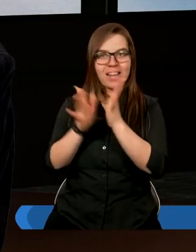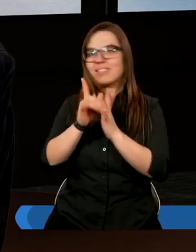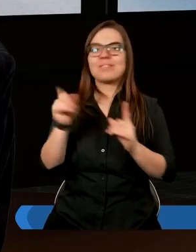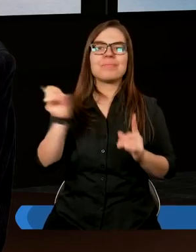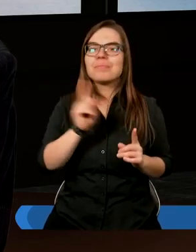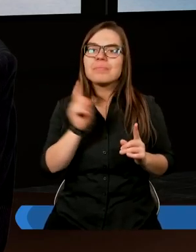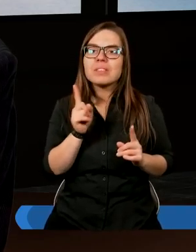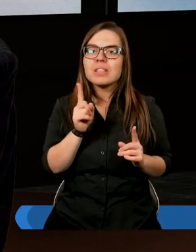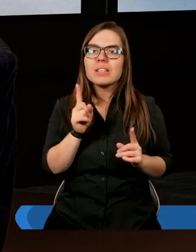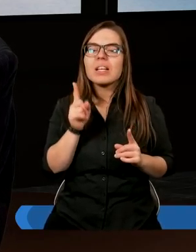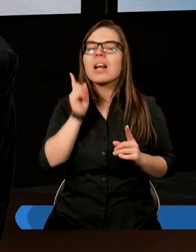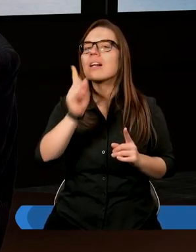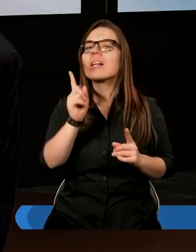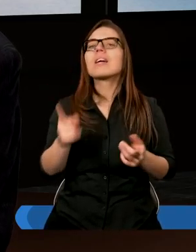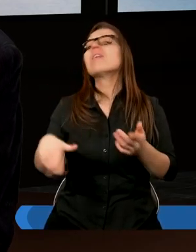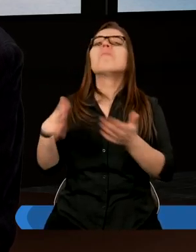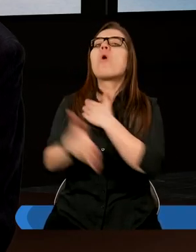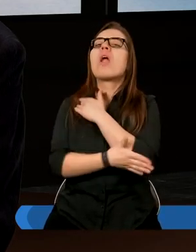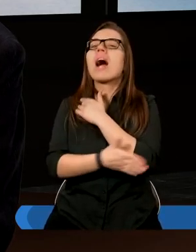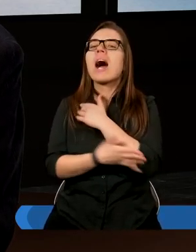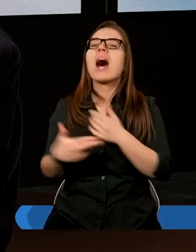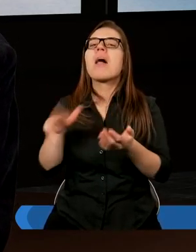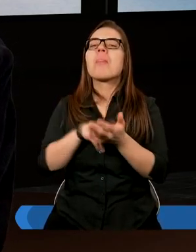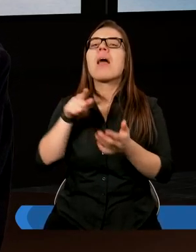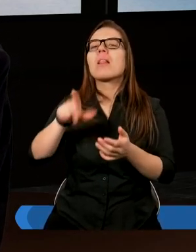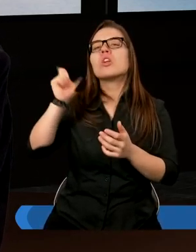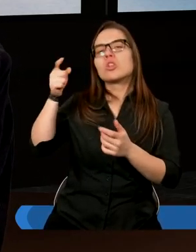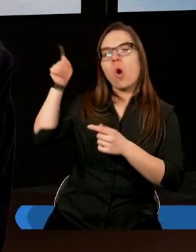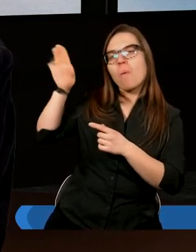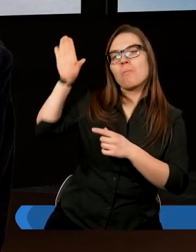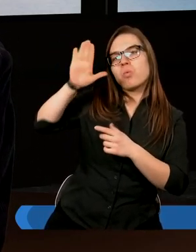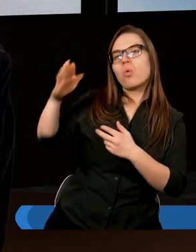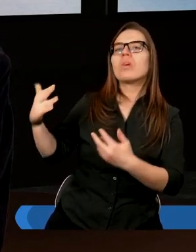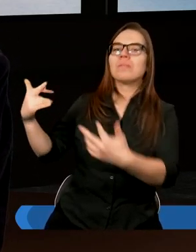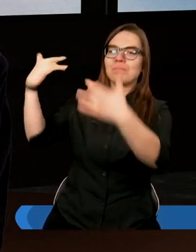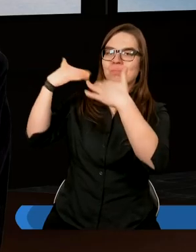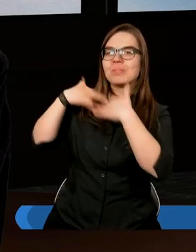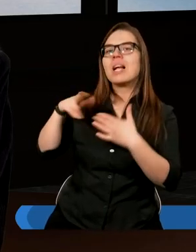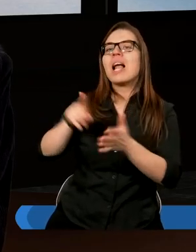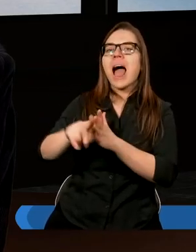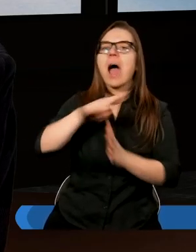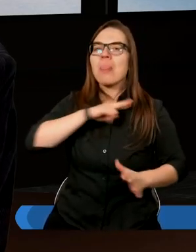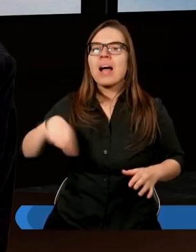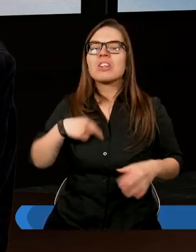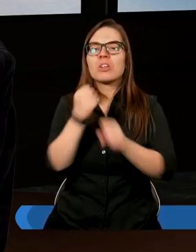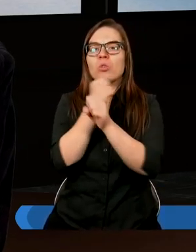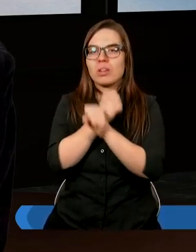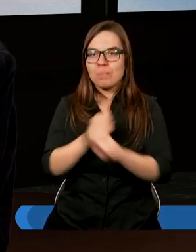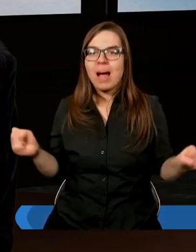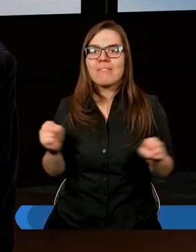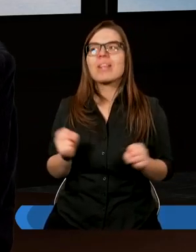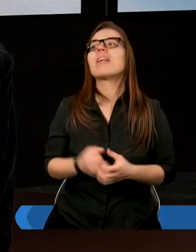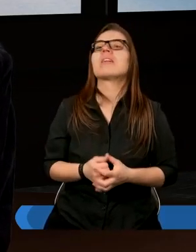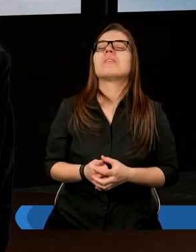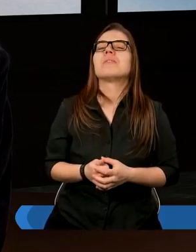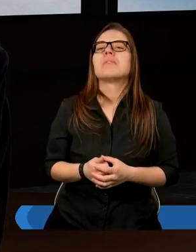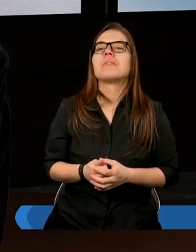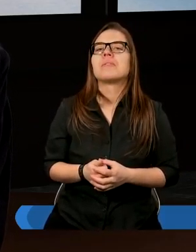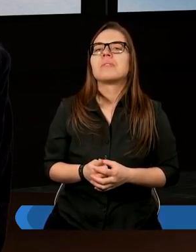tak tylko na tym czego On dokonał dla naszego zbawienia tak żebyśmy